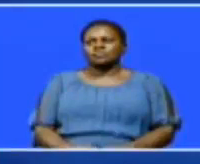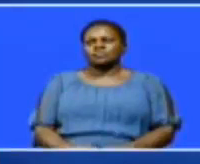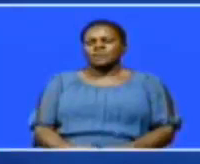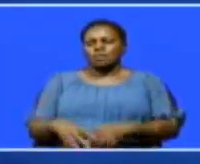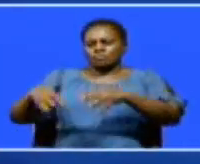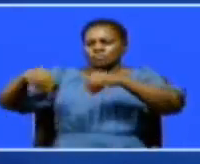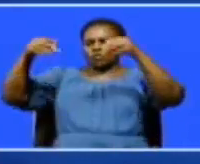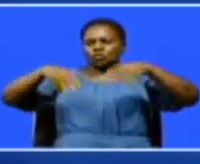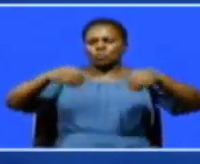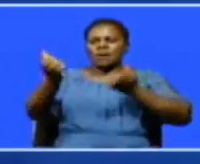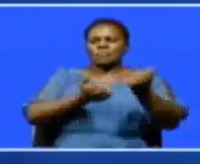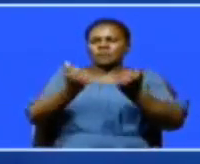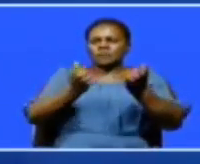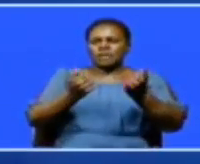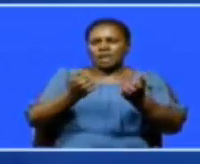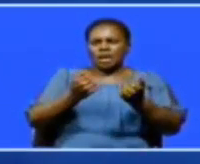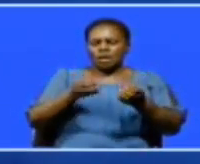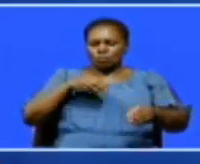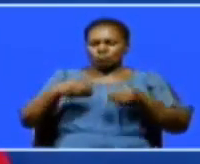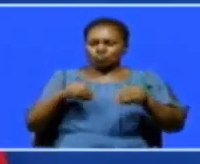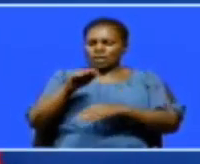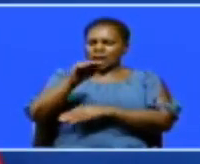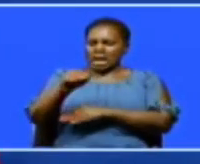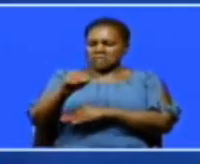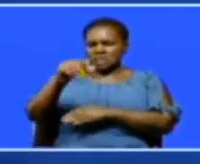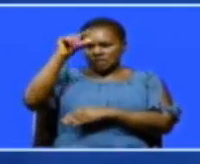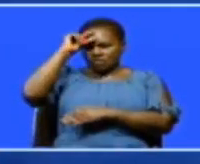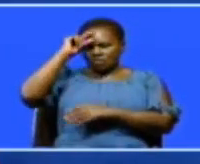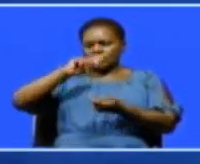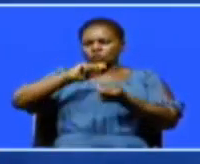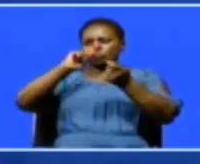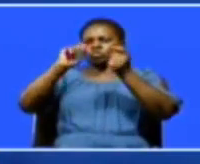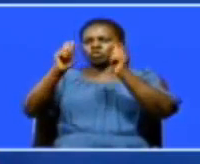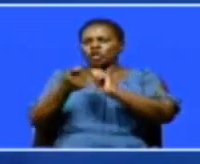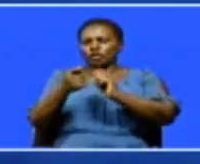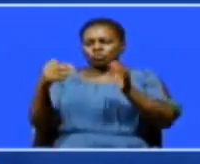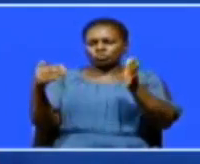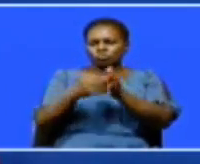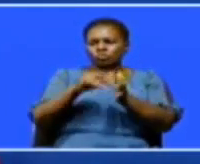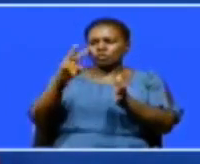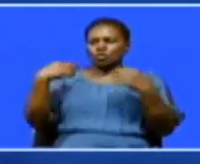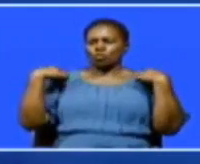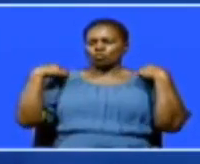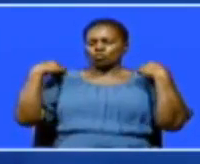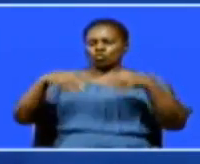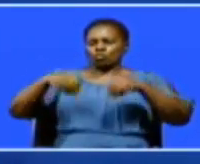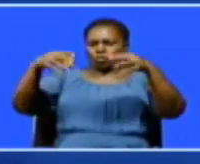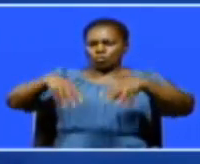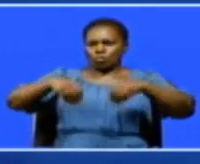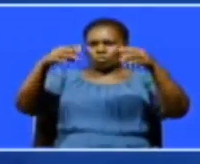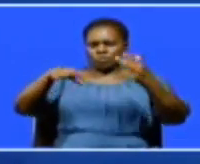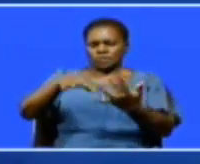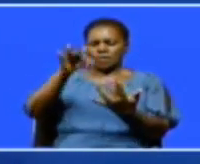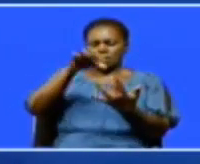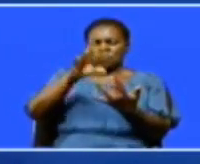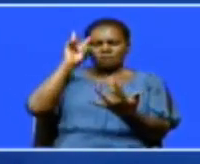Mitumba traders in Busia town are asking the government to reverse the ban on imported second-hand clothes. Let's sample some of